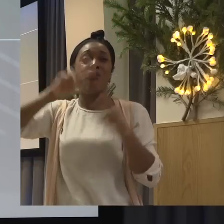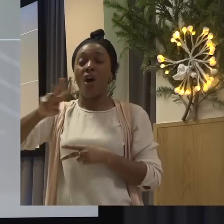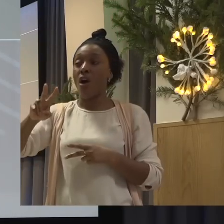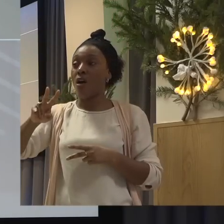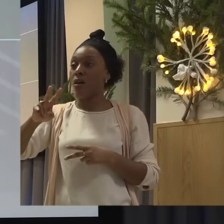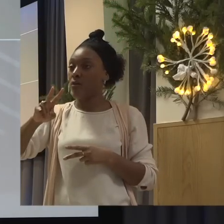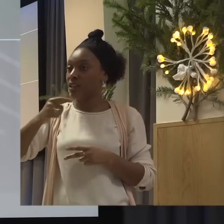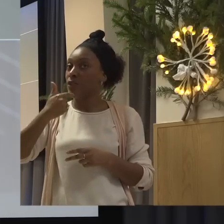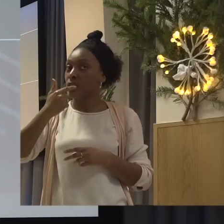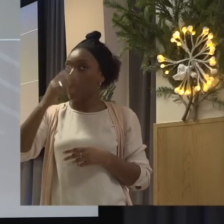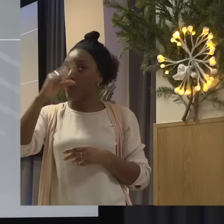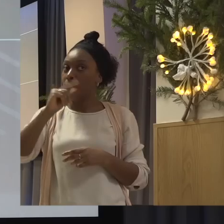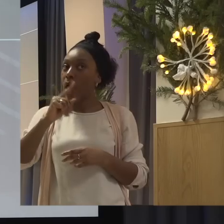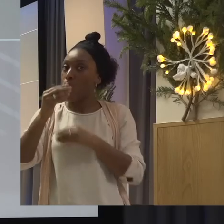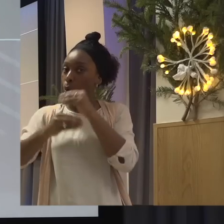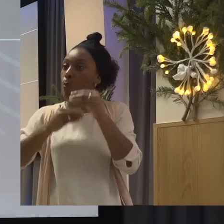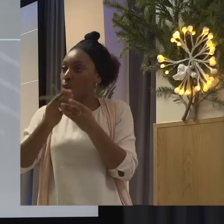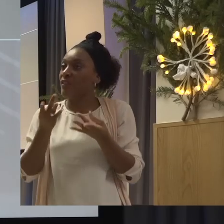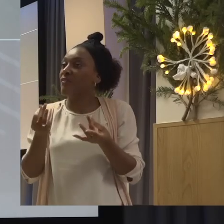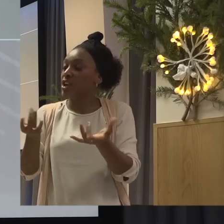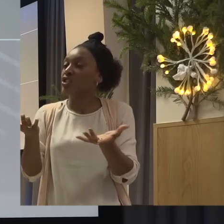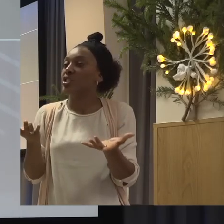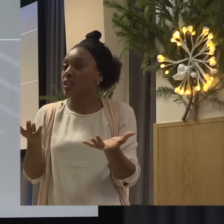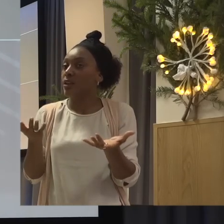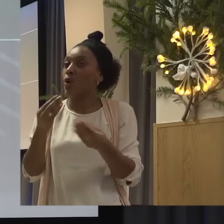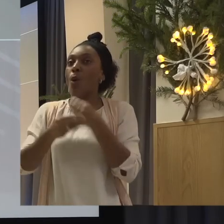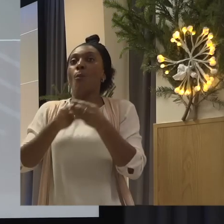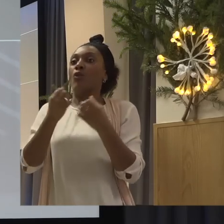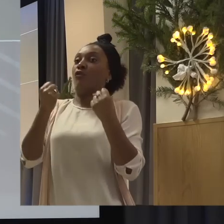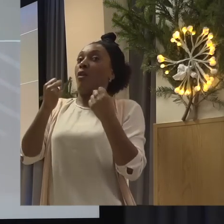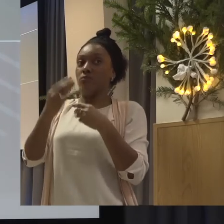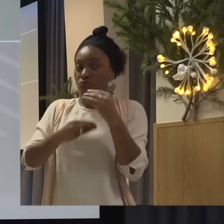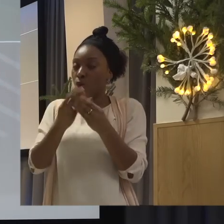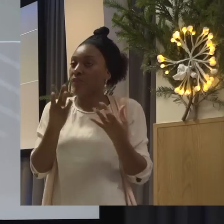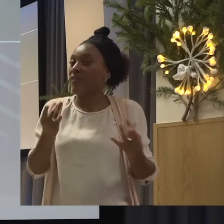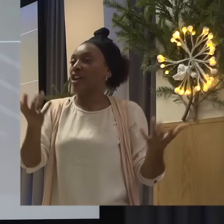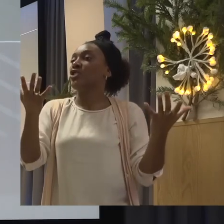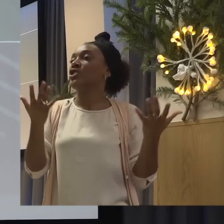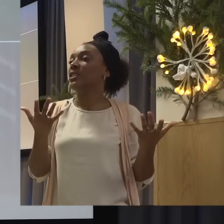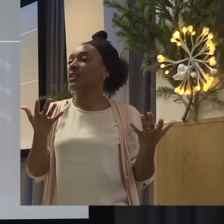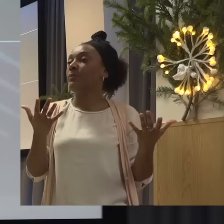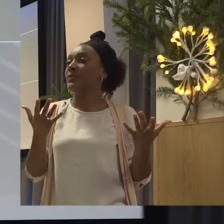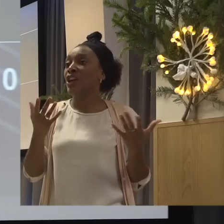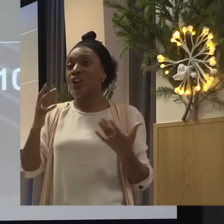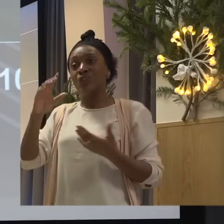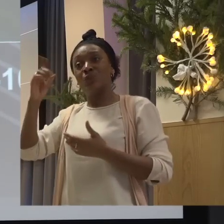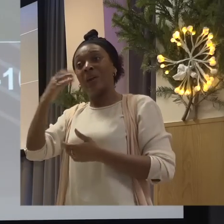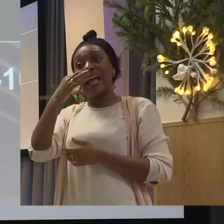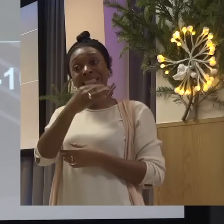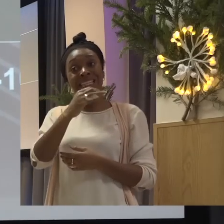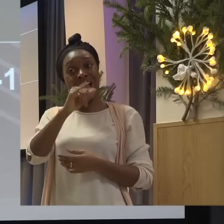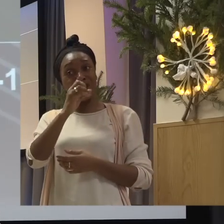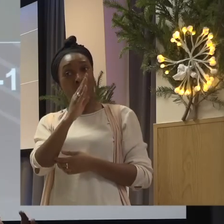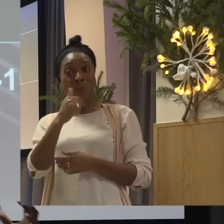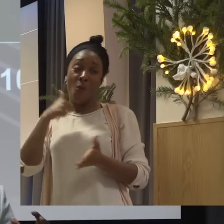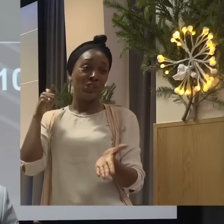Amen. Et si vous lisez le chapitre 38, vous verrez que Dieu ne dit pas à Job que j'ai supprimé le mal. Dieu dit